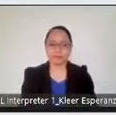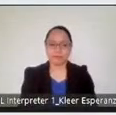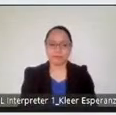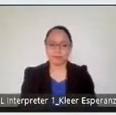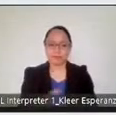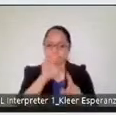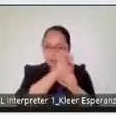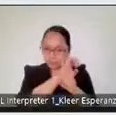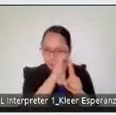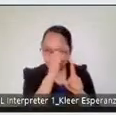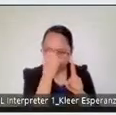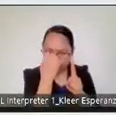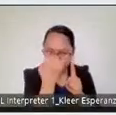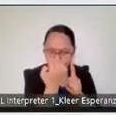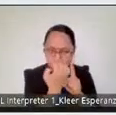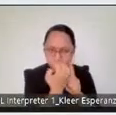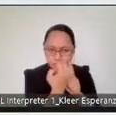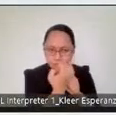panangaywan.